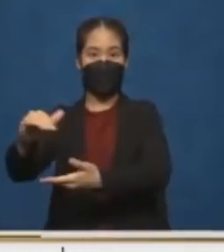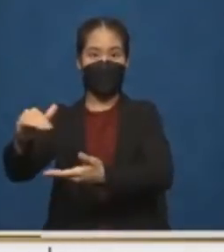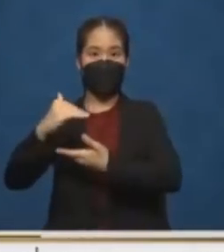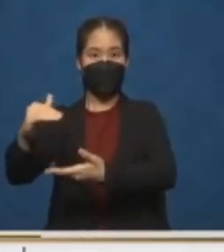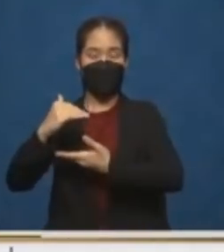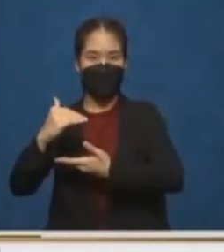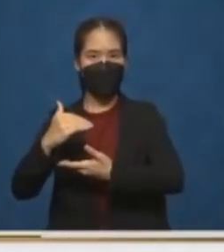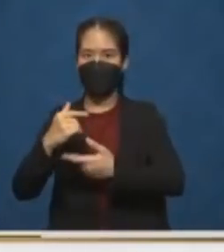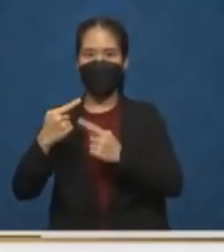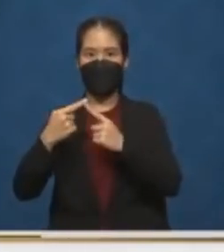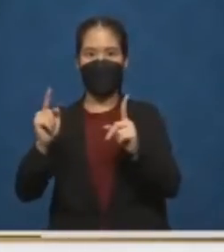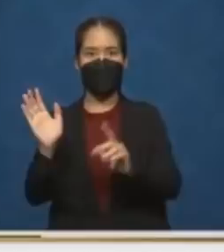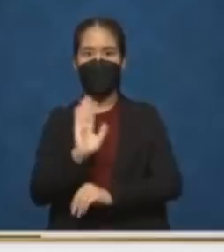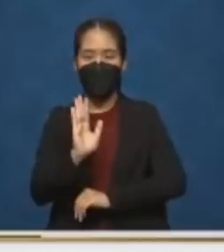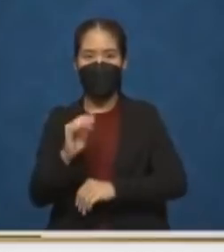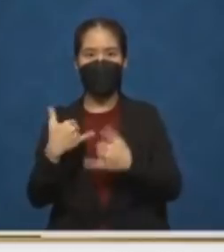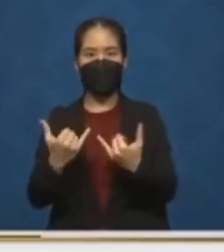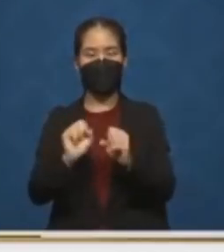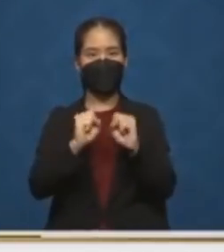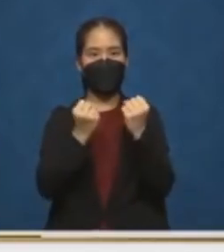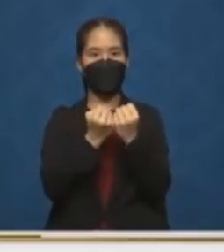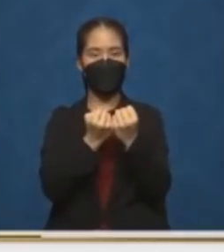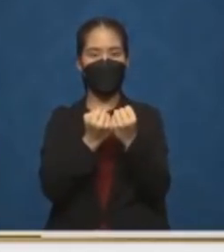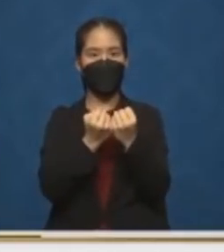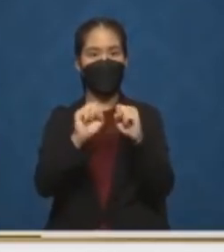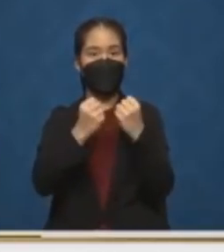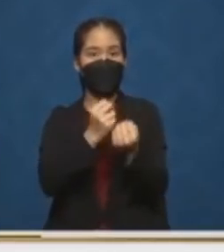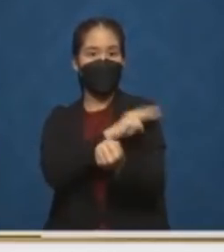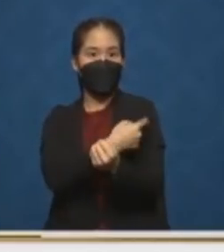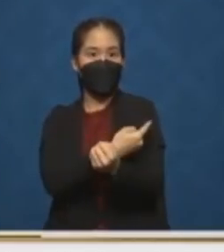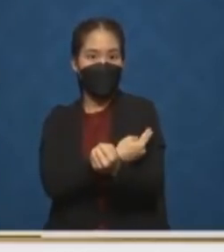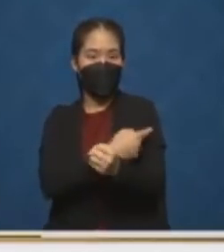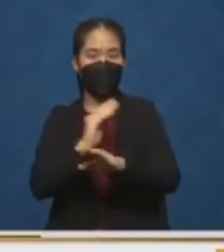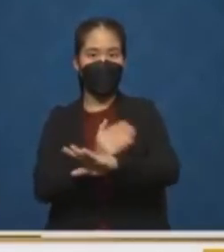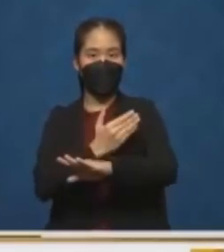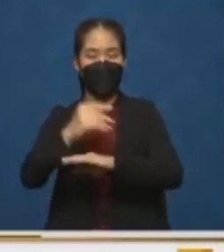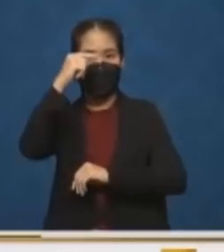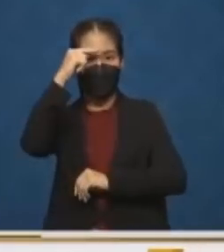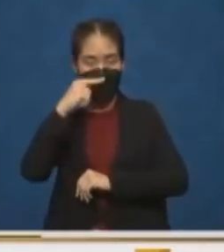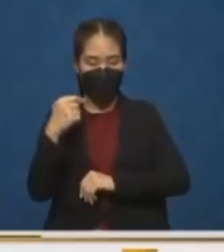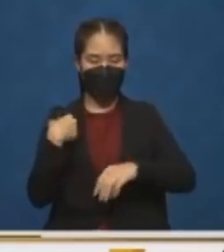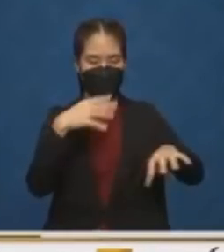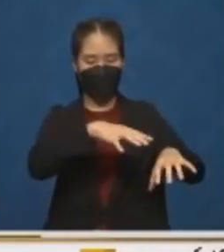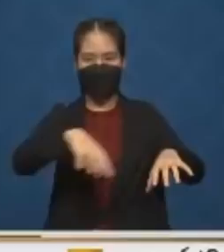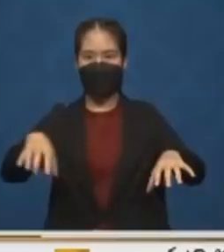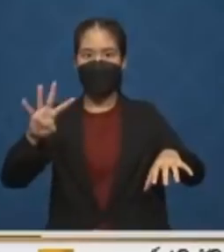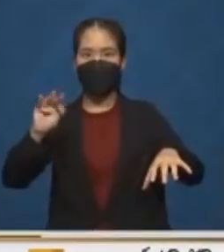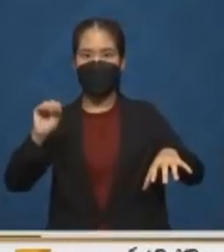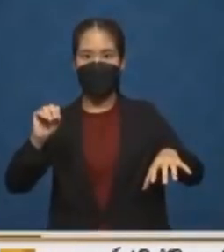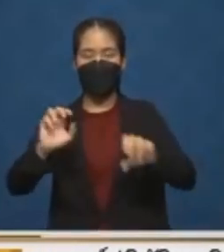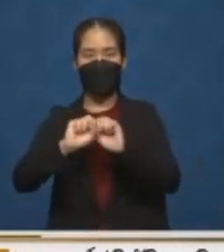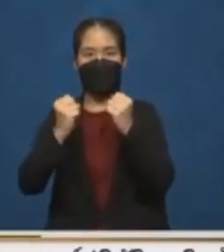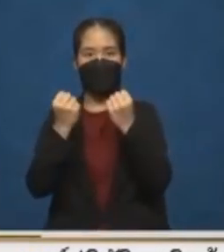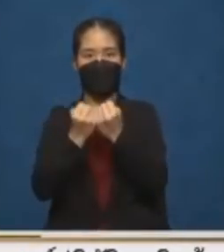ี้สมาคมโงพยาบาล หออการค้าไทยและ 40 CEOสมาคมอุสาหกรมแหงป